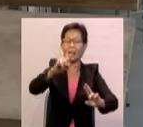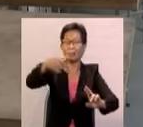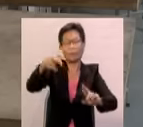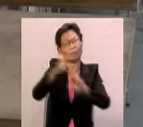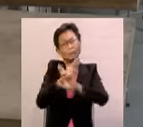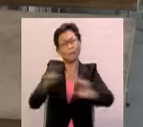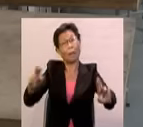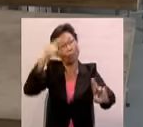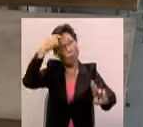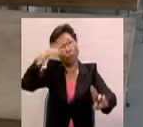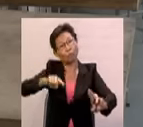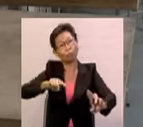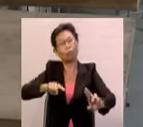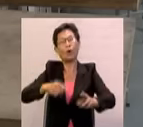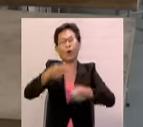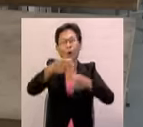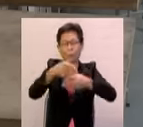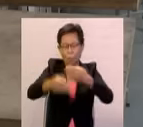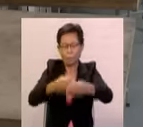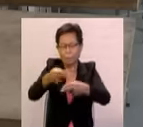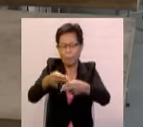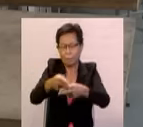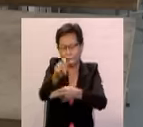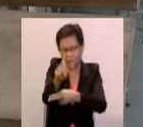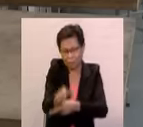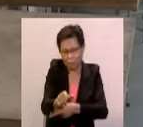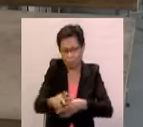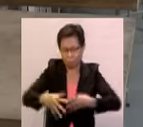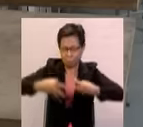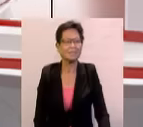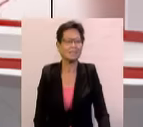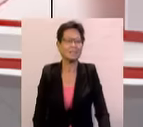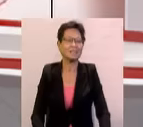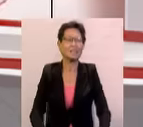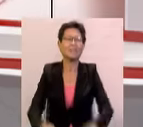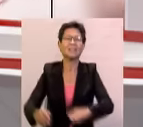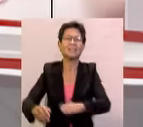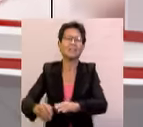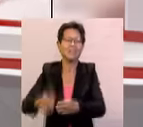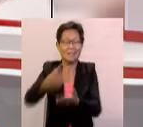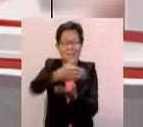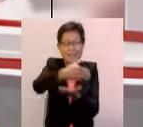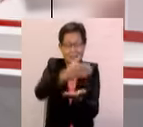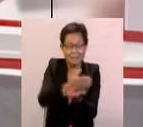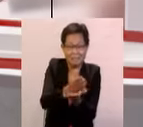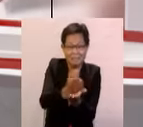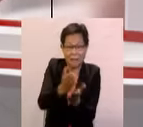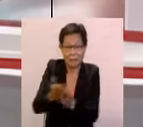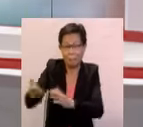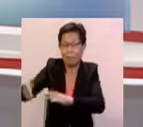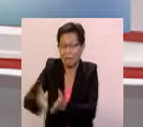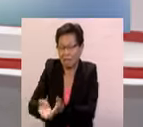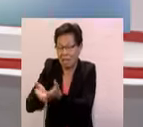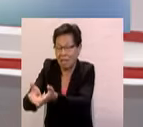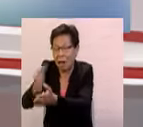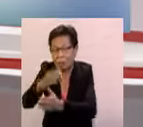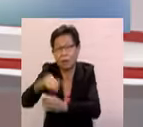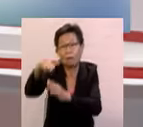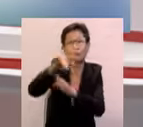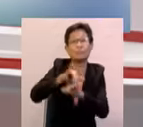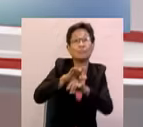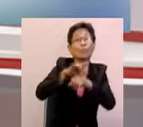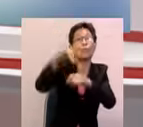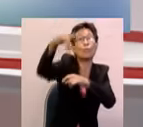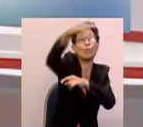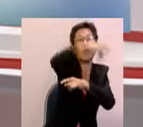bagi memastikan proses penamaan calon berjalan lancar. Aero Angkasa sempena pameran antarabangsa maritim dan Aero